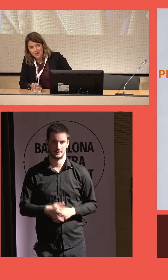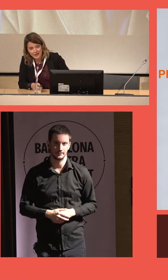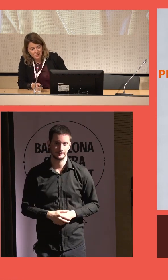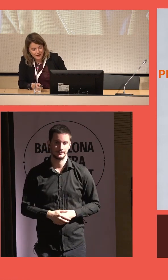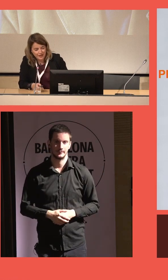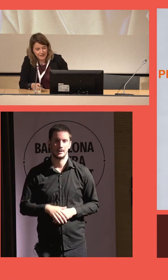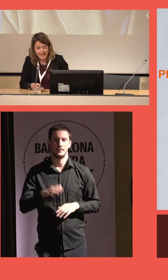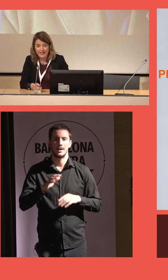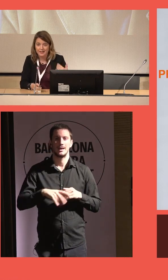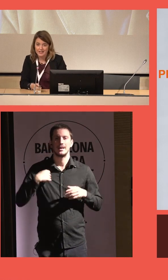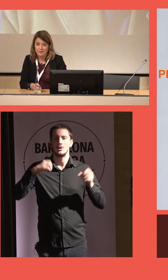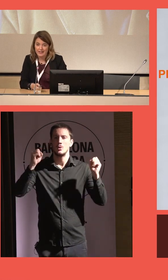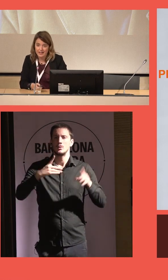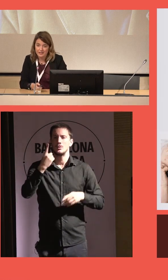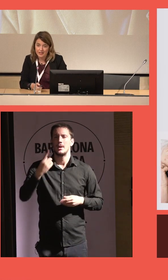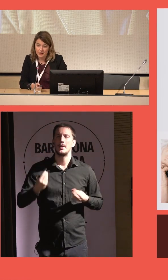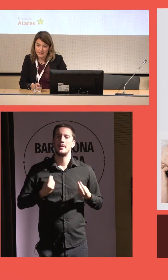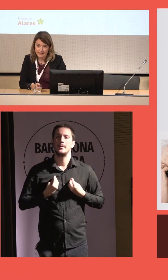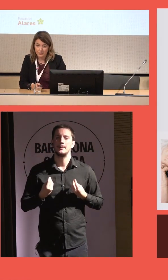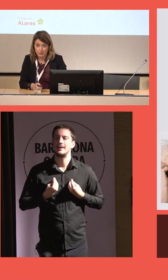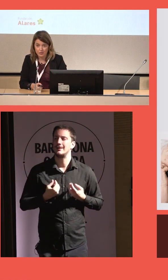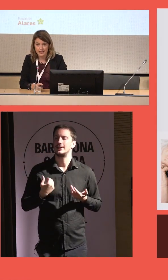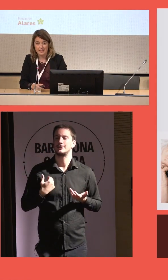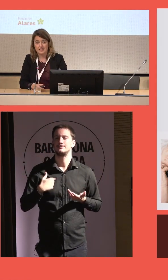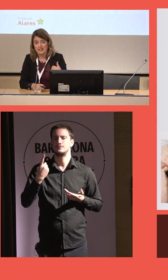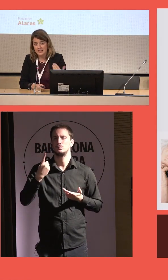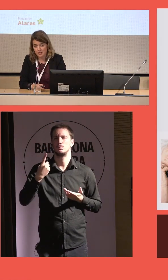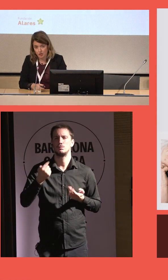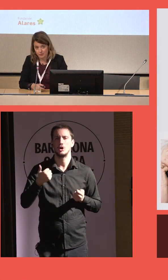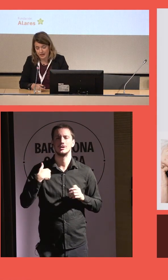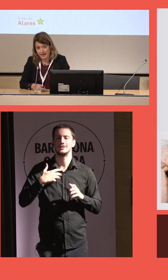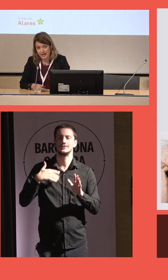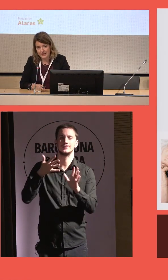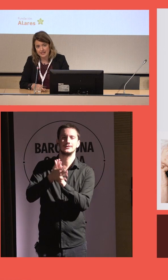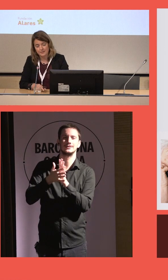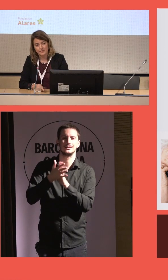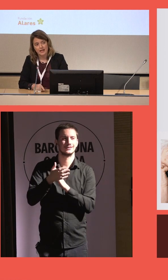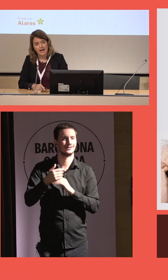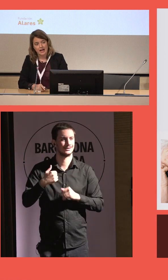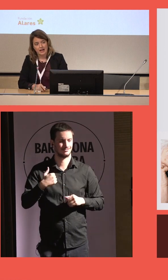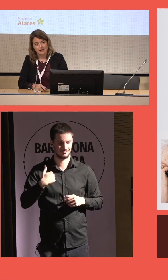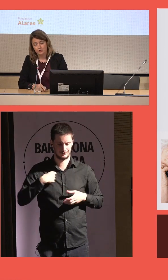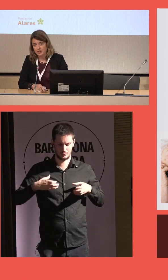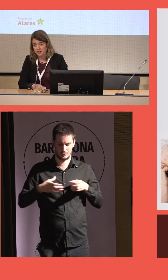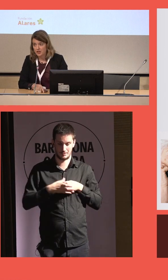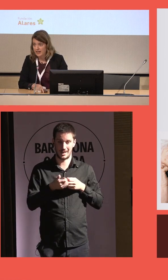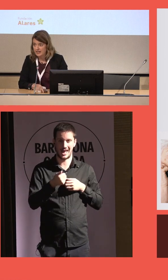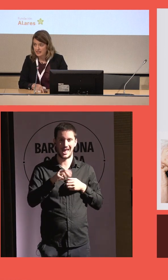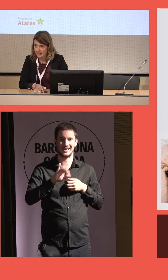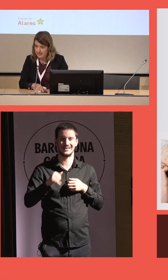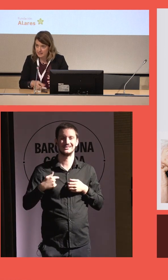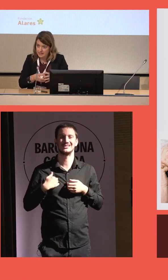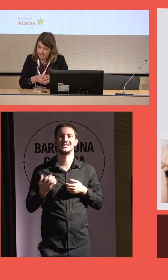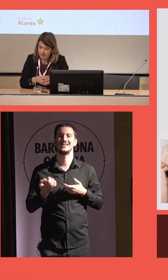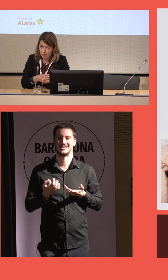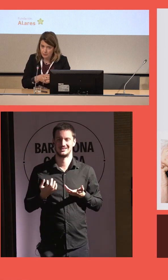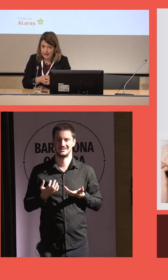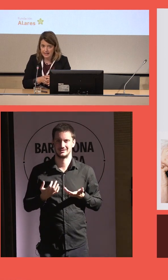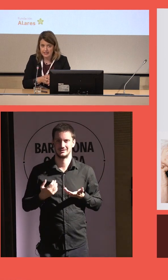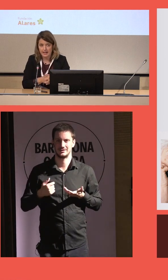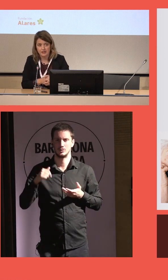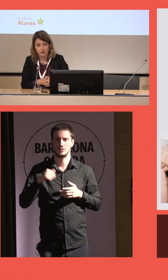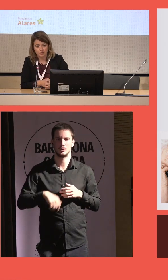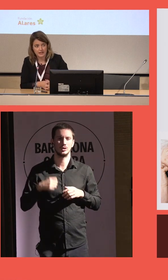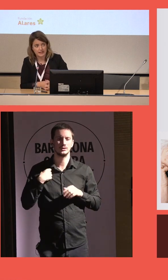explicar el programa Il·lumina una vida abans m'agradaria ficar una miqueta en context qui som a Alares Fundació Alares neix dins del